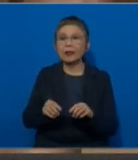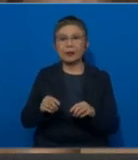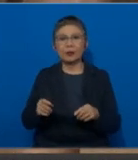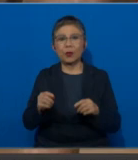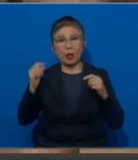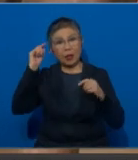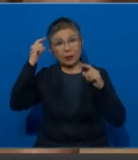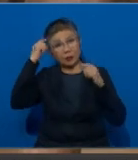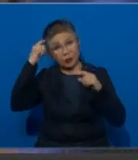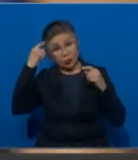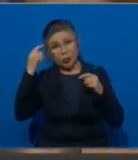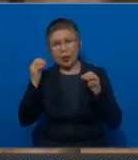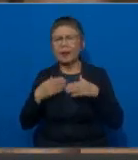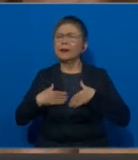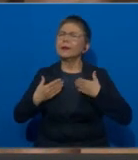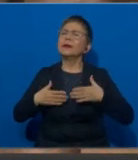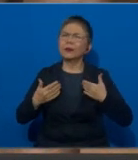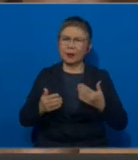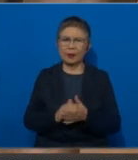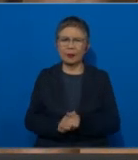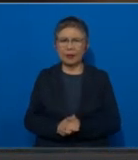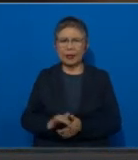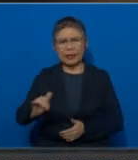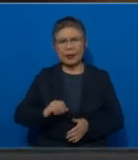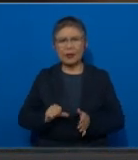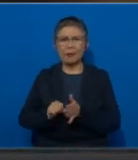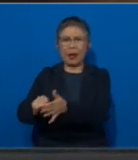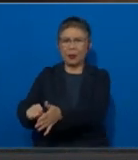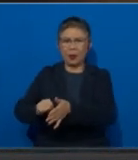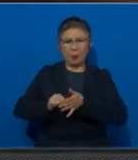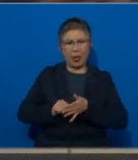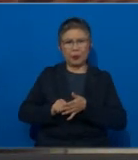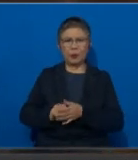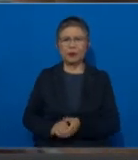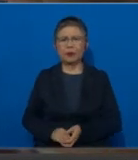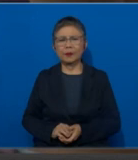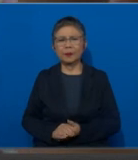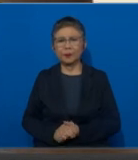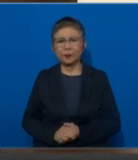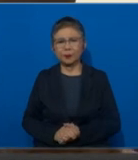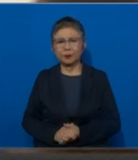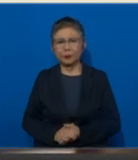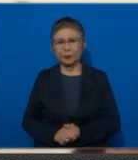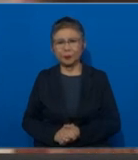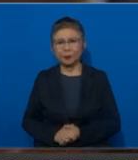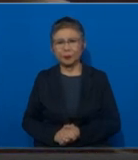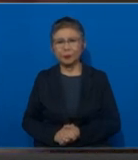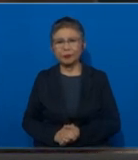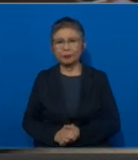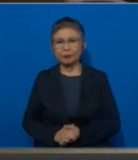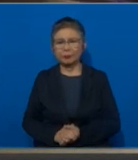Keikhlasan dalam melayani pasien ODGJ juga membantunya ikhlas menerima kenyataan. Ditinggal orang tersayang